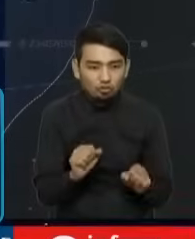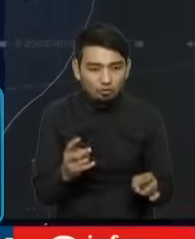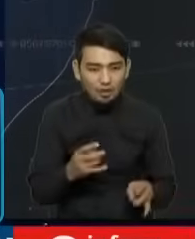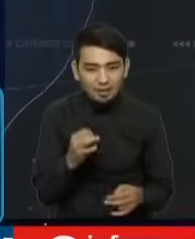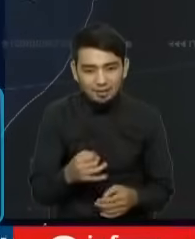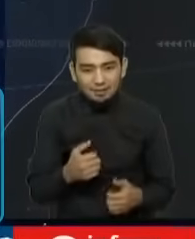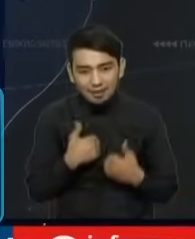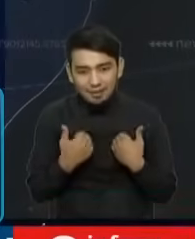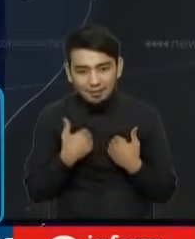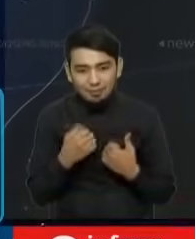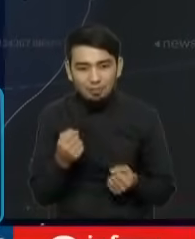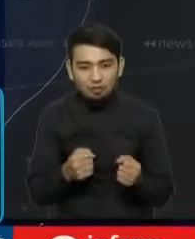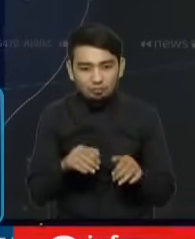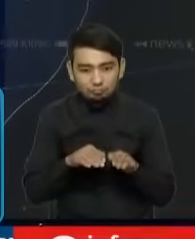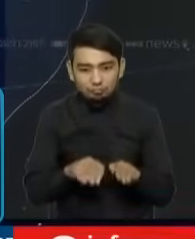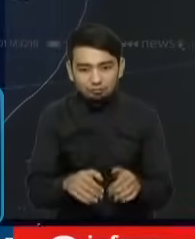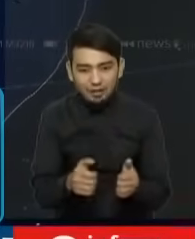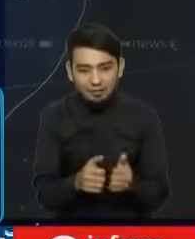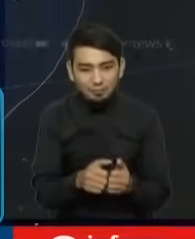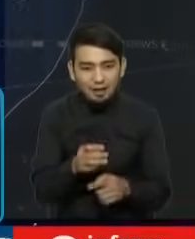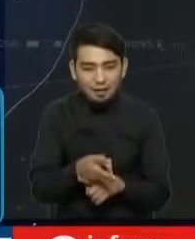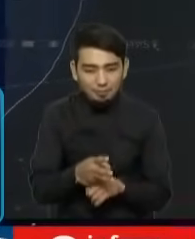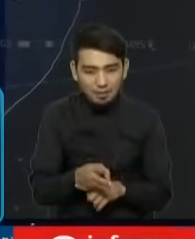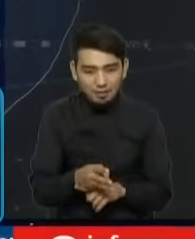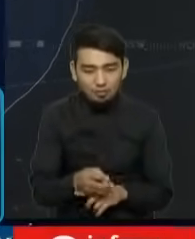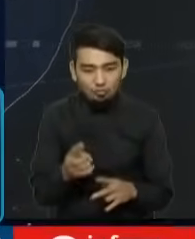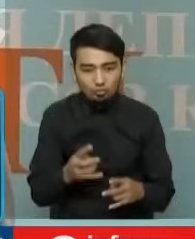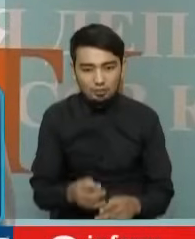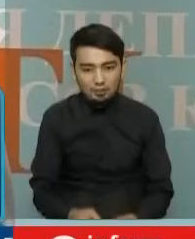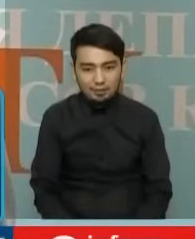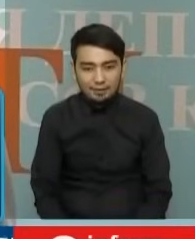также стараться парковать транспорт рядом с камерами видеонаблюдения.